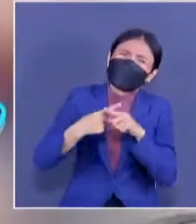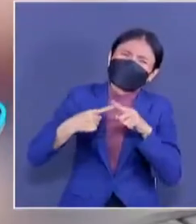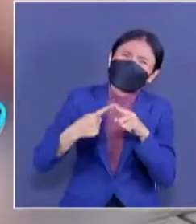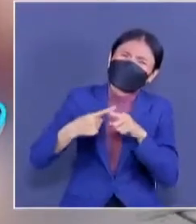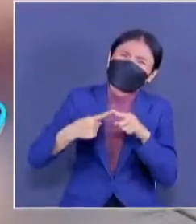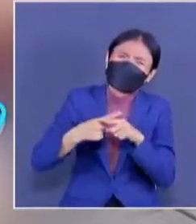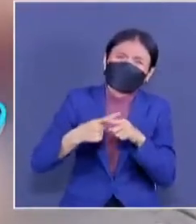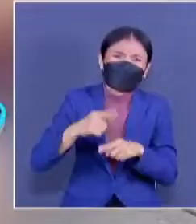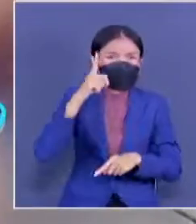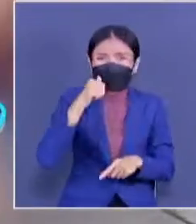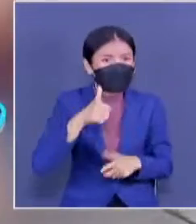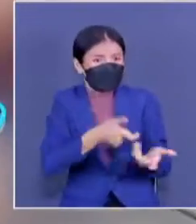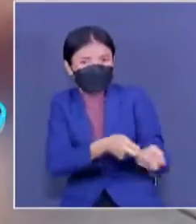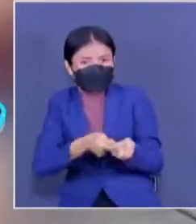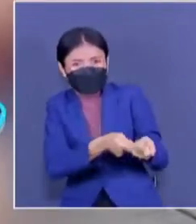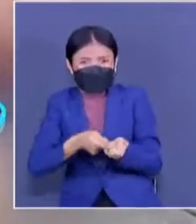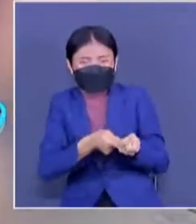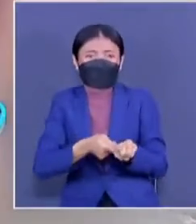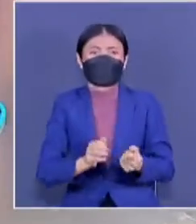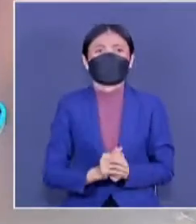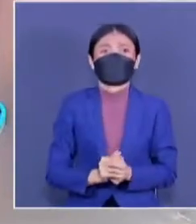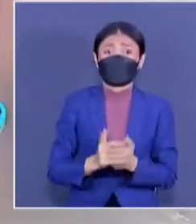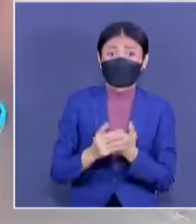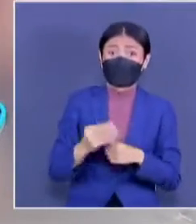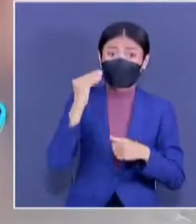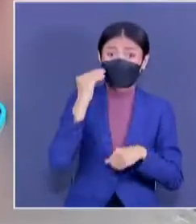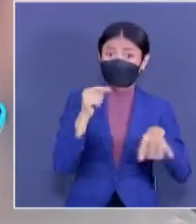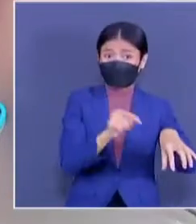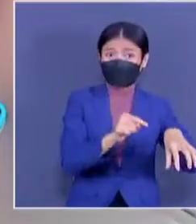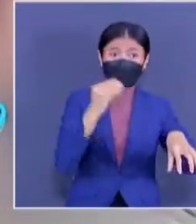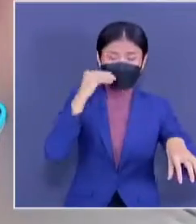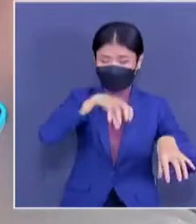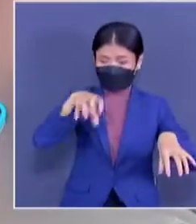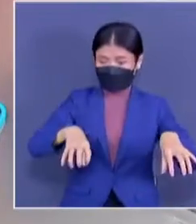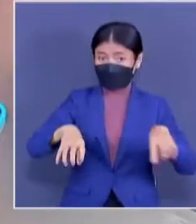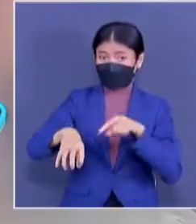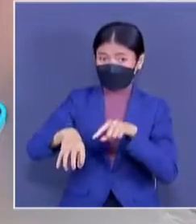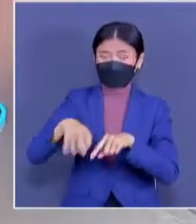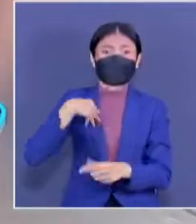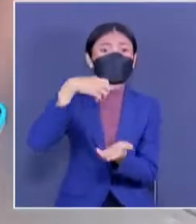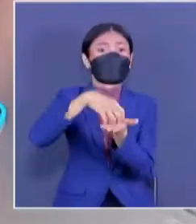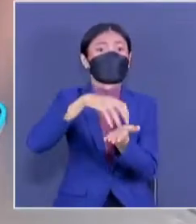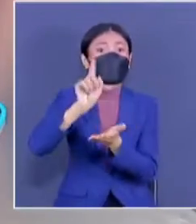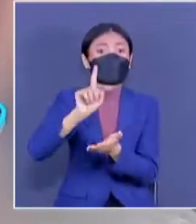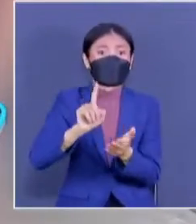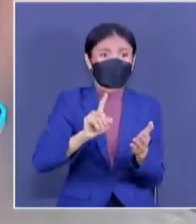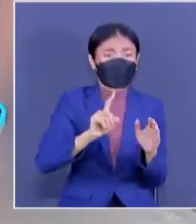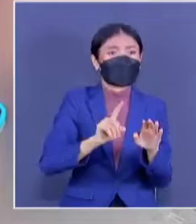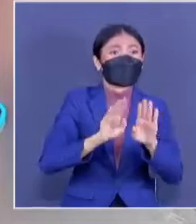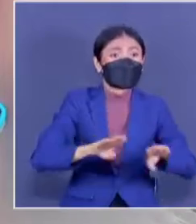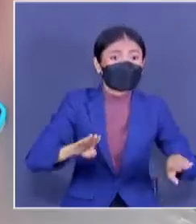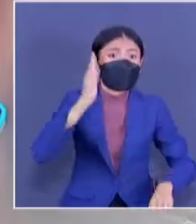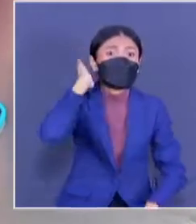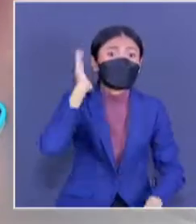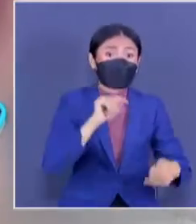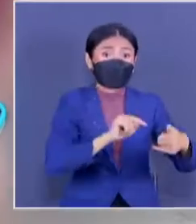อทีนี้เมื่อวานผู้สื่อข่าวของเราก็ลงไปพูดคุยกับเพื่อนบ้านคนที่เขาถ่ายคลิปเขาก็เล่าให้ฟังบอกว่าเด็กชายคนนี้มักจะมาอยู่กินที่บ้